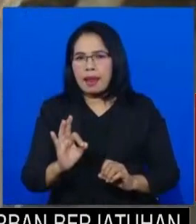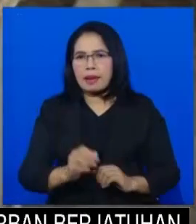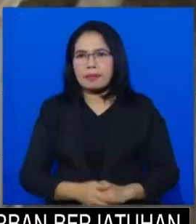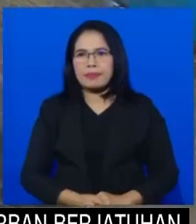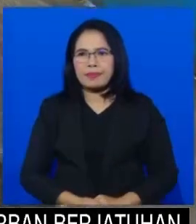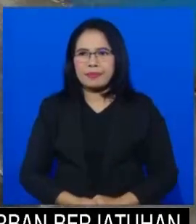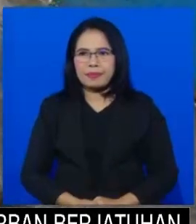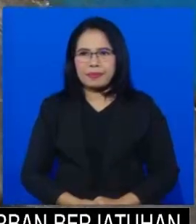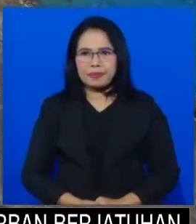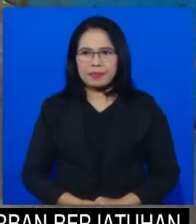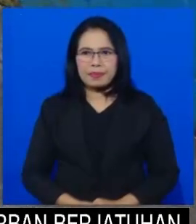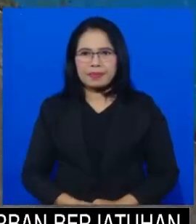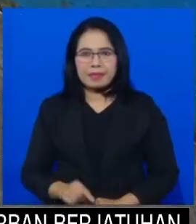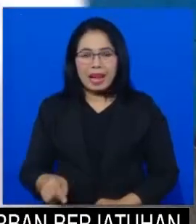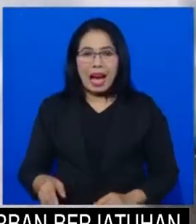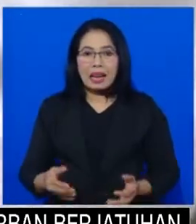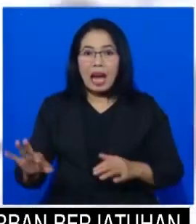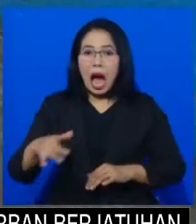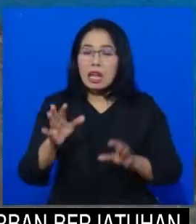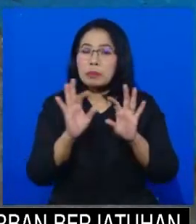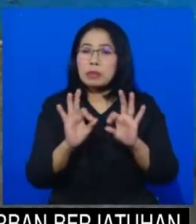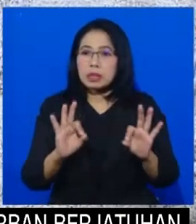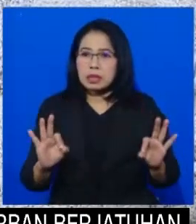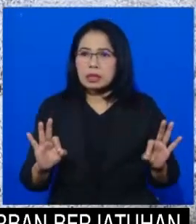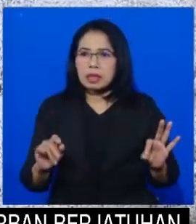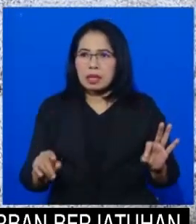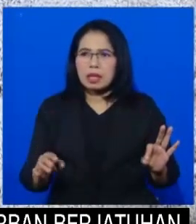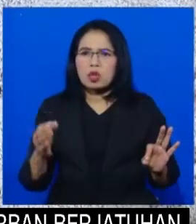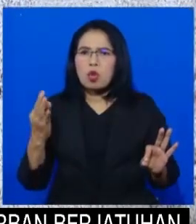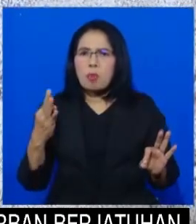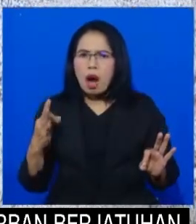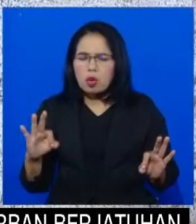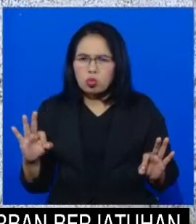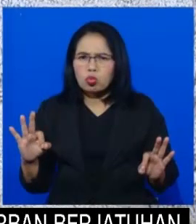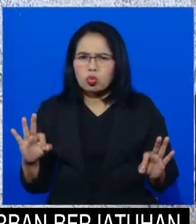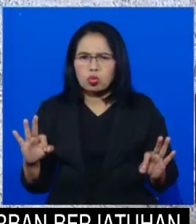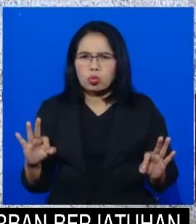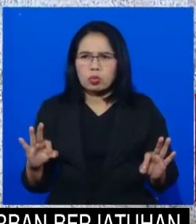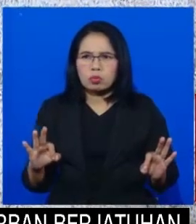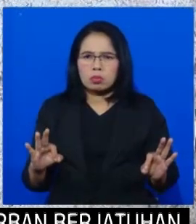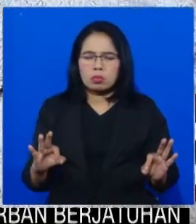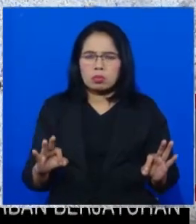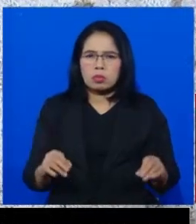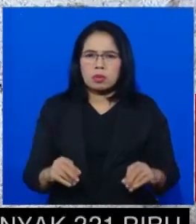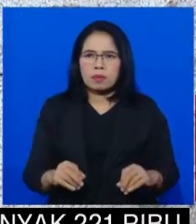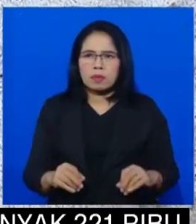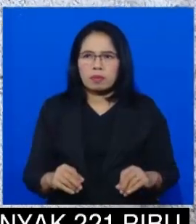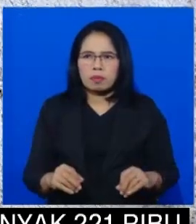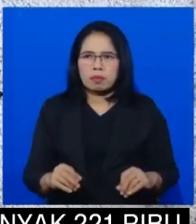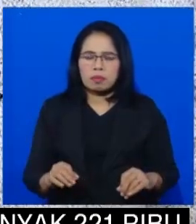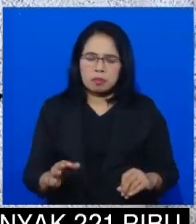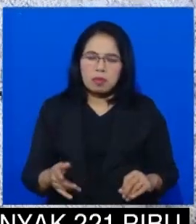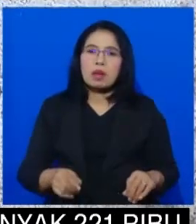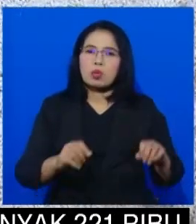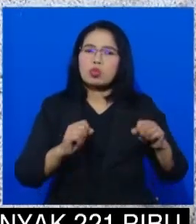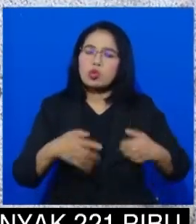Oke, jadi situasi air bersih sekarang ini kan memang baru yang terrealisasi itu kebutuhan air Jakarta kan kurang lebih